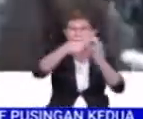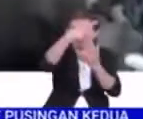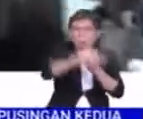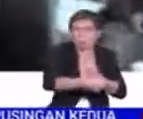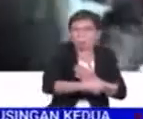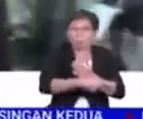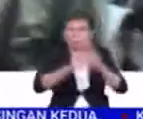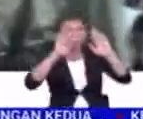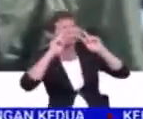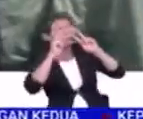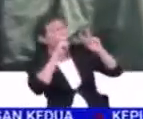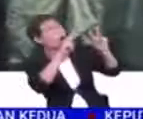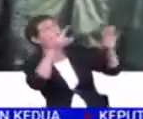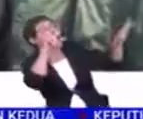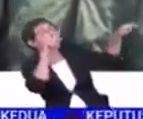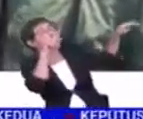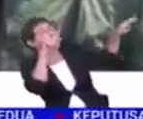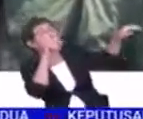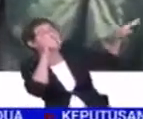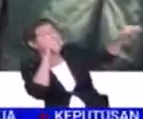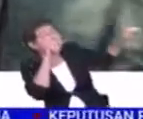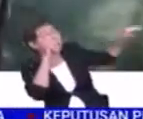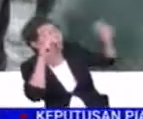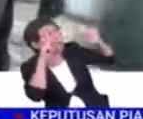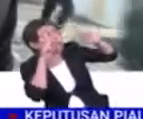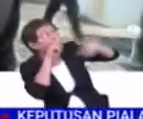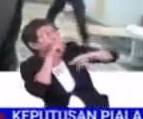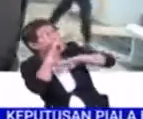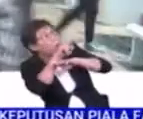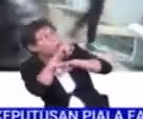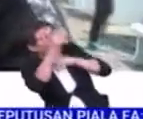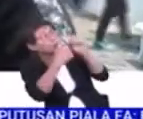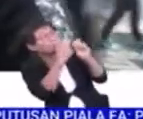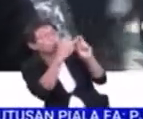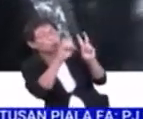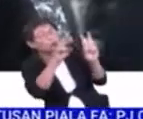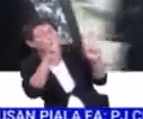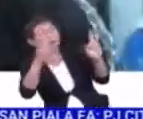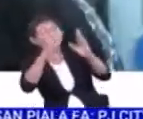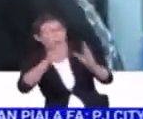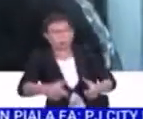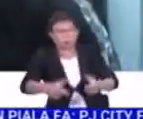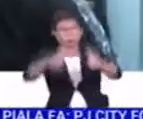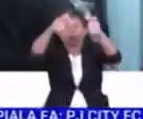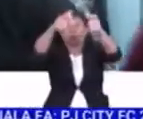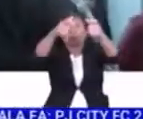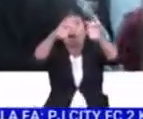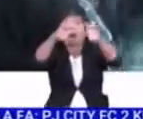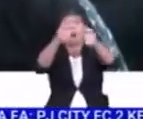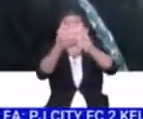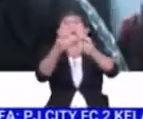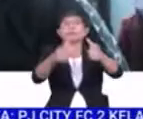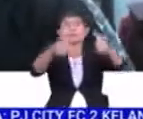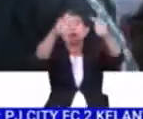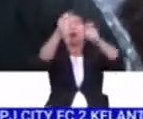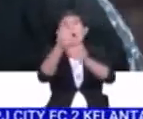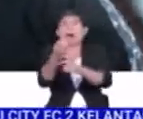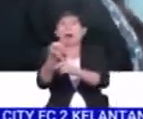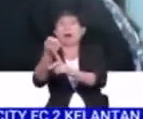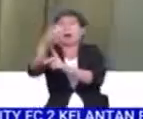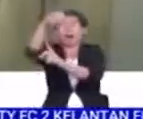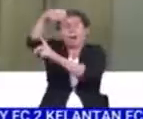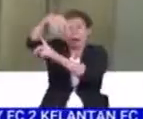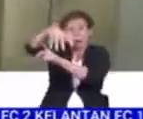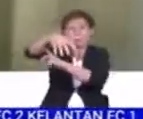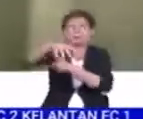program Melati burung pemangsa laptopwts 2022 di rumah Api Tanjung Tuhan lalu gajah rumah api yang terletak di kawasan